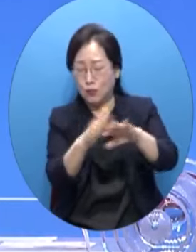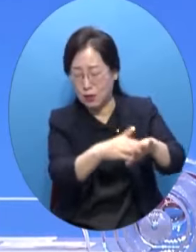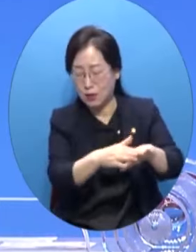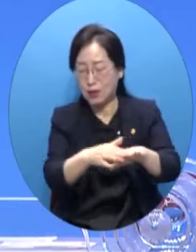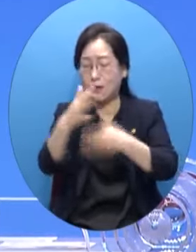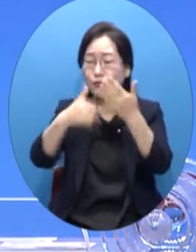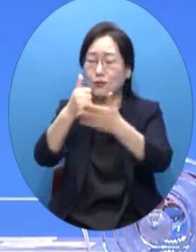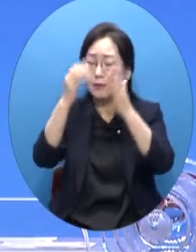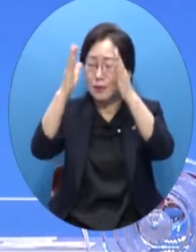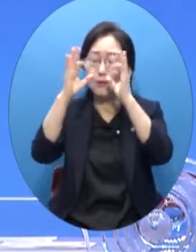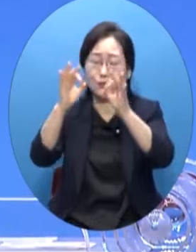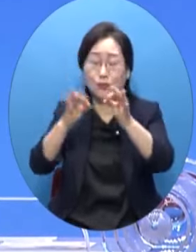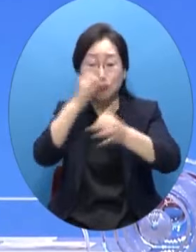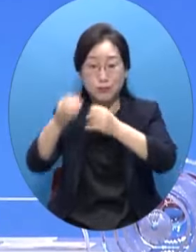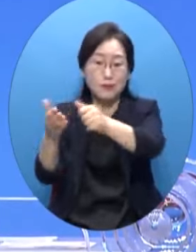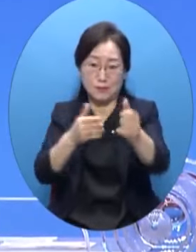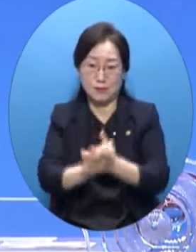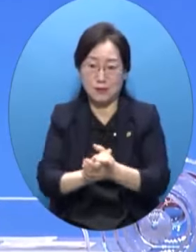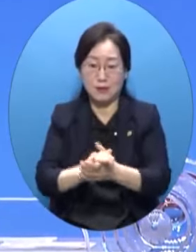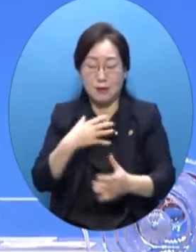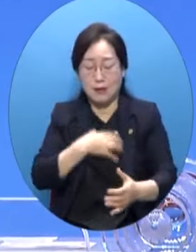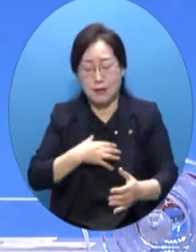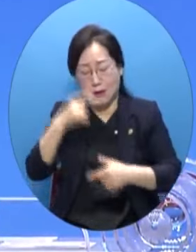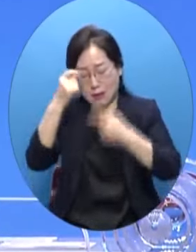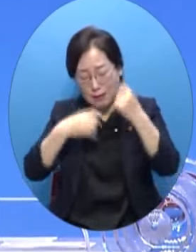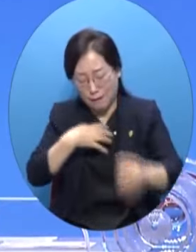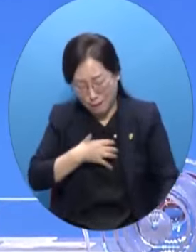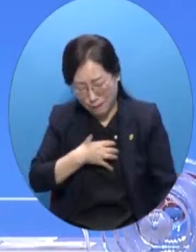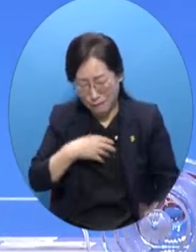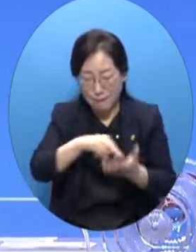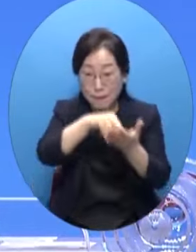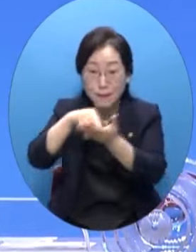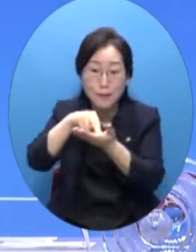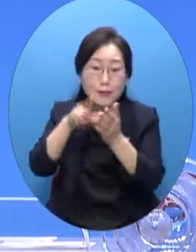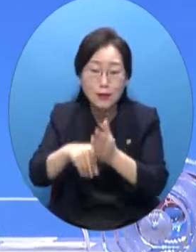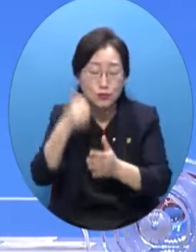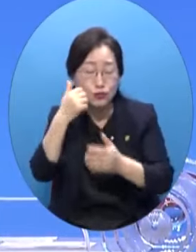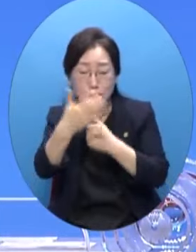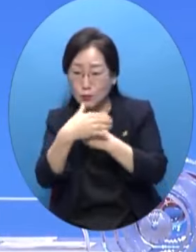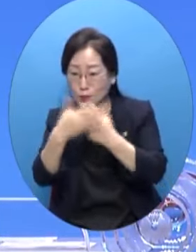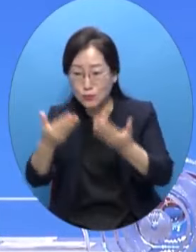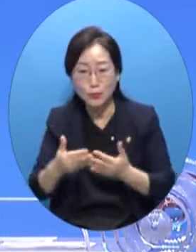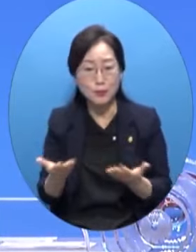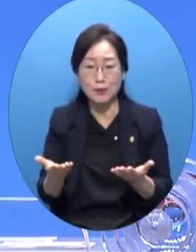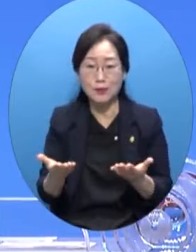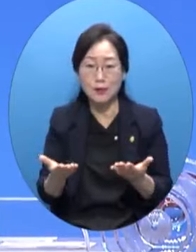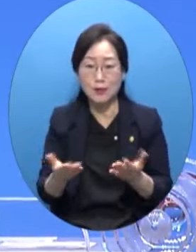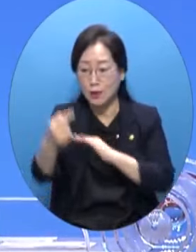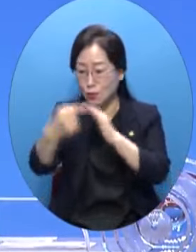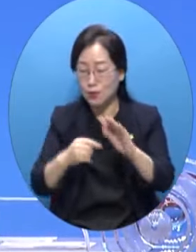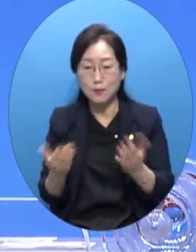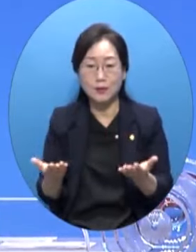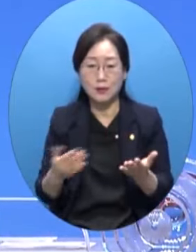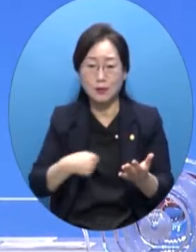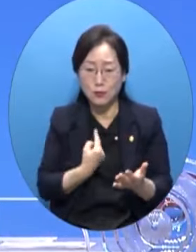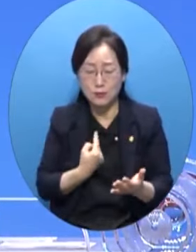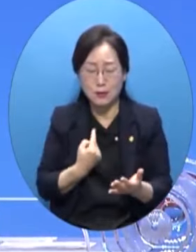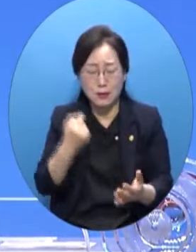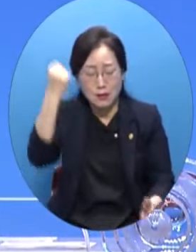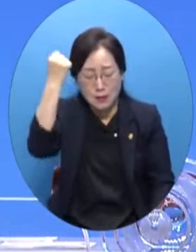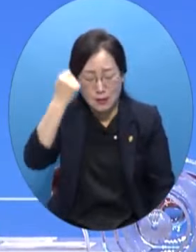기도하시기 바랍니다. 괴롭고 슬프고 외롭고 쓸쓸할 때 그 누구도 나를 찾아오지 아니하고 나 혼자 어려움